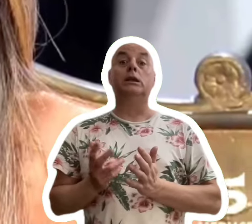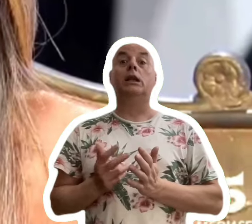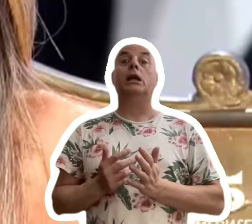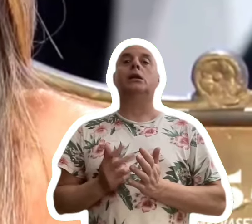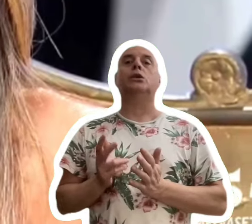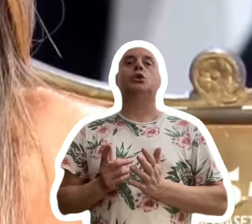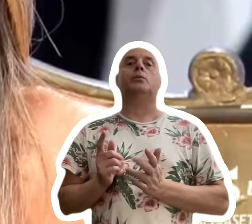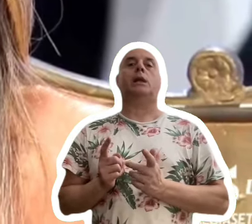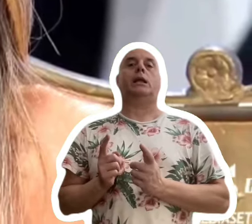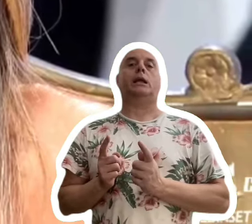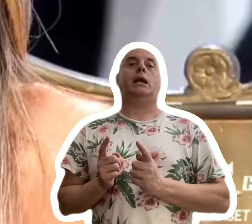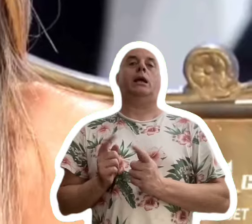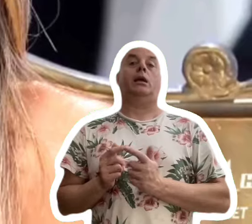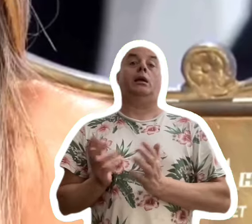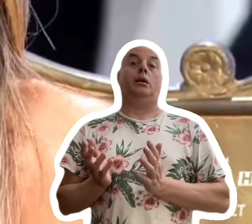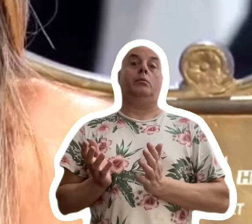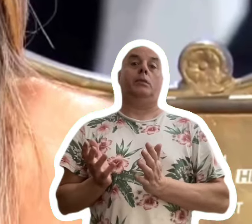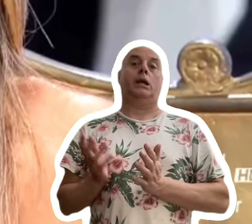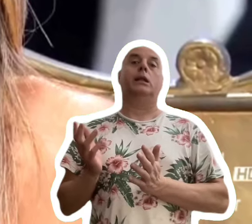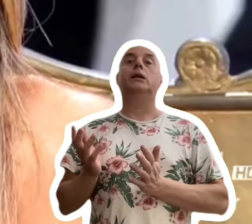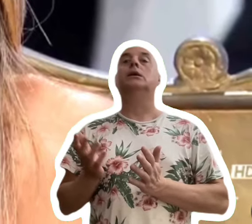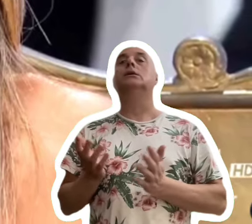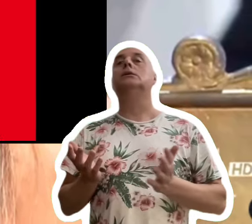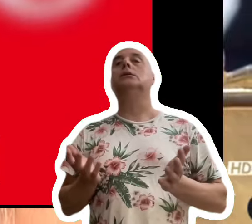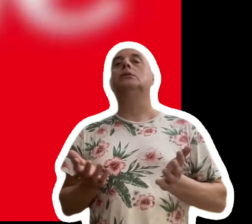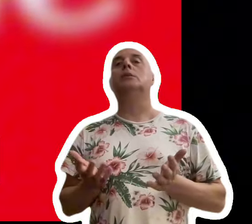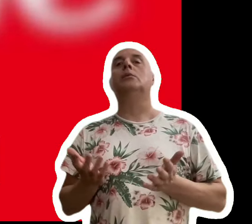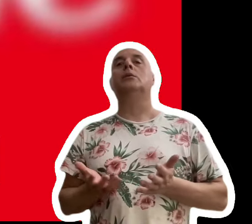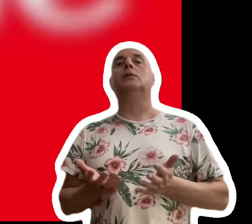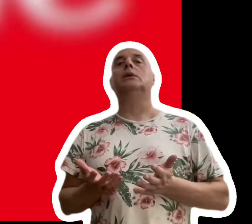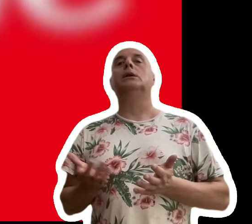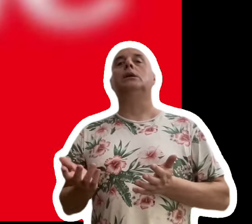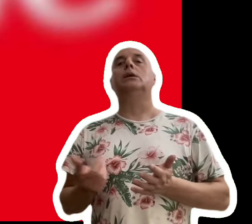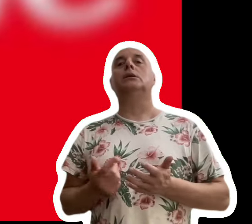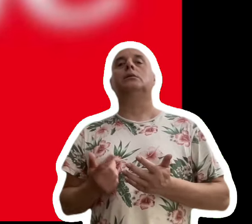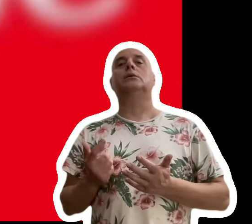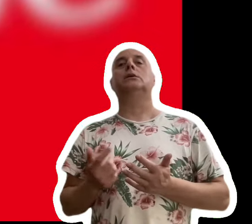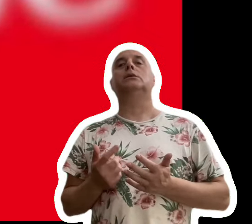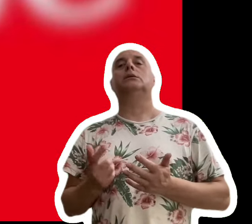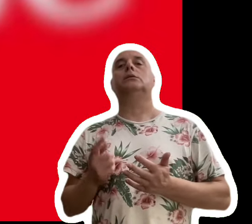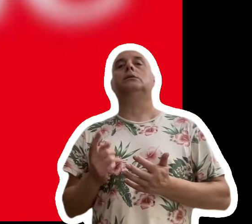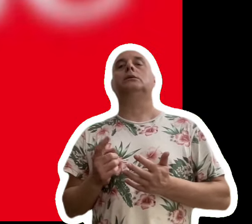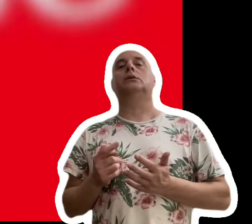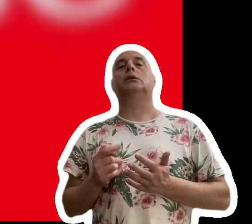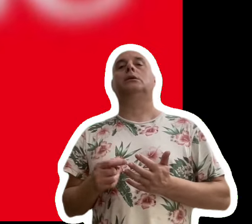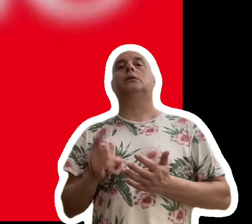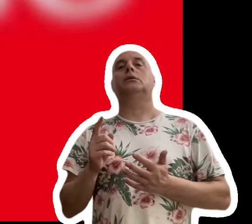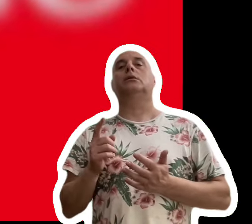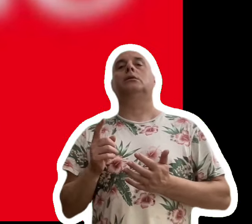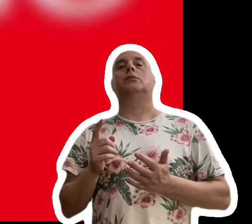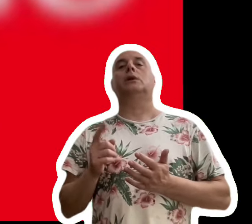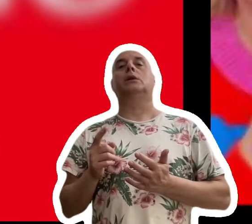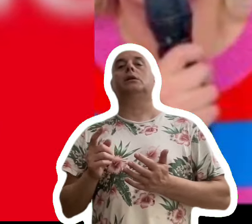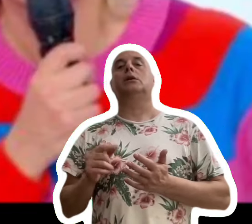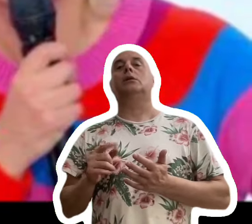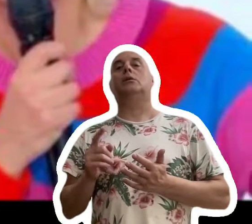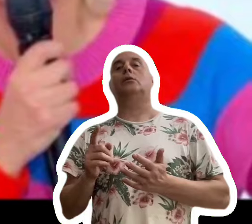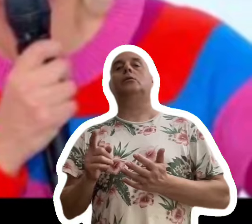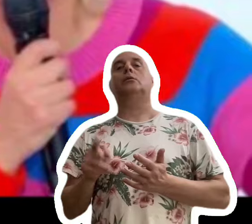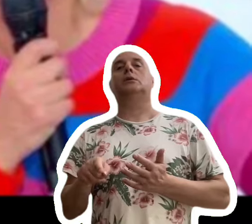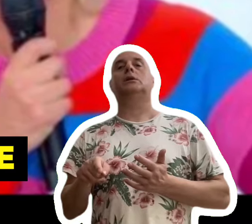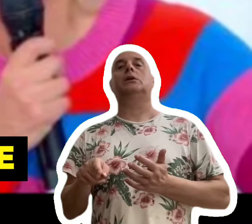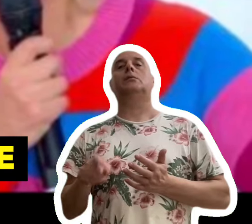gioco si parlerà anche di Gemma in quanto Arriverà il momento di voltare pagina La dama chiuderà con